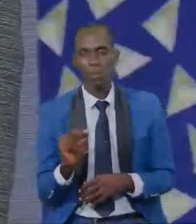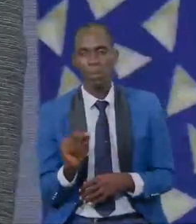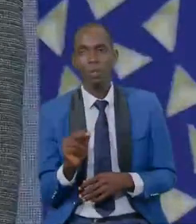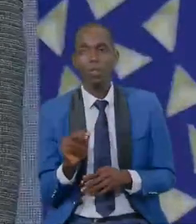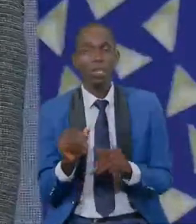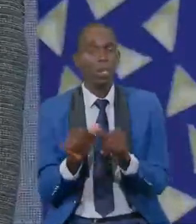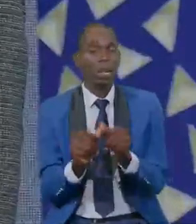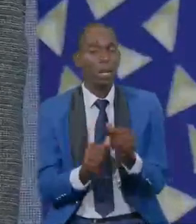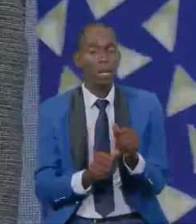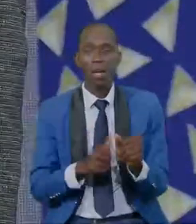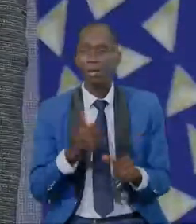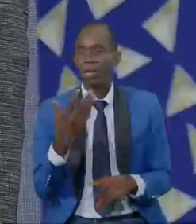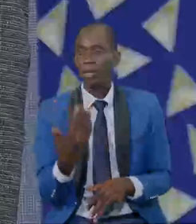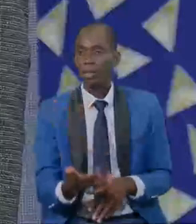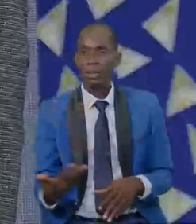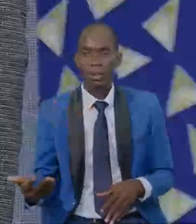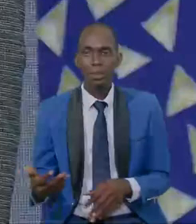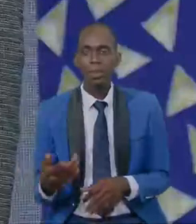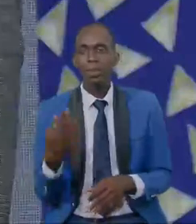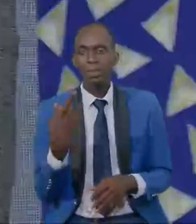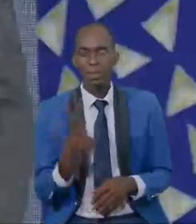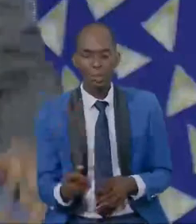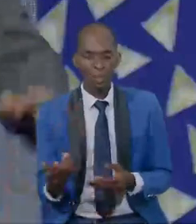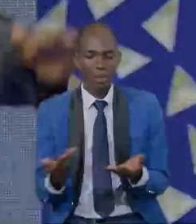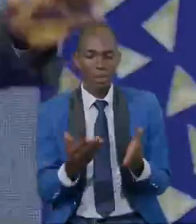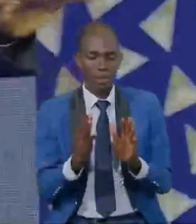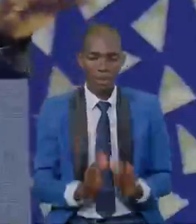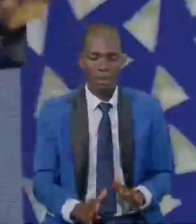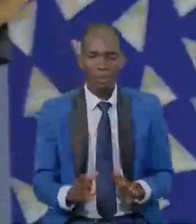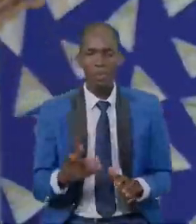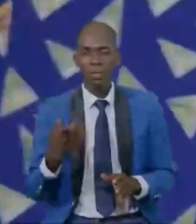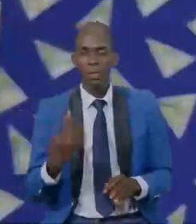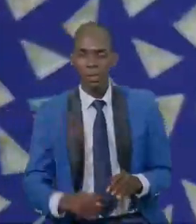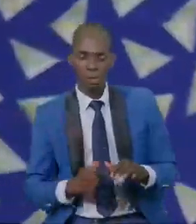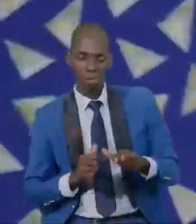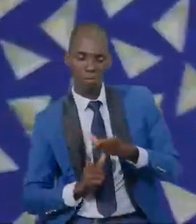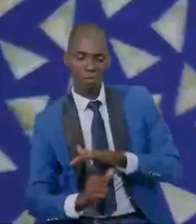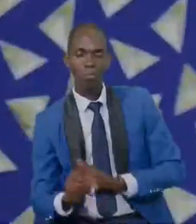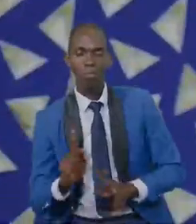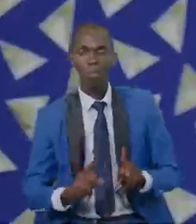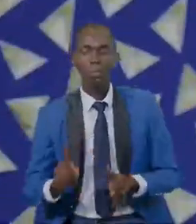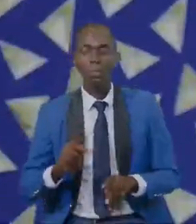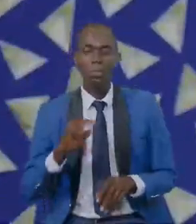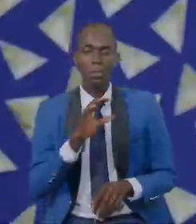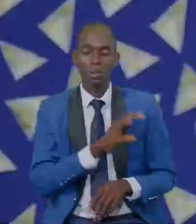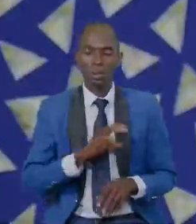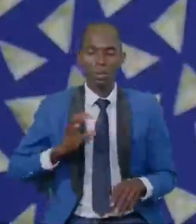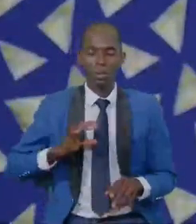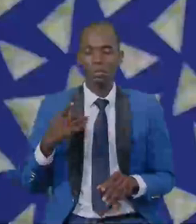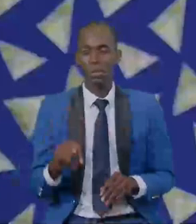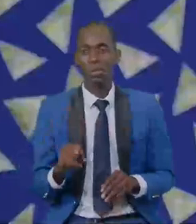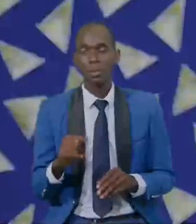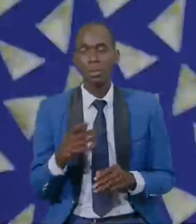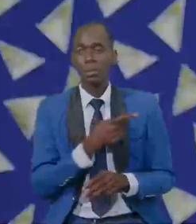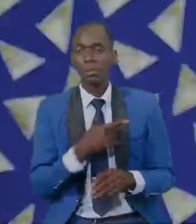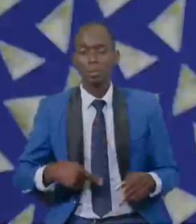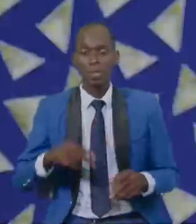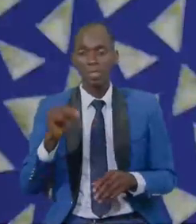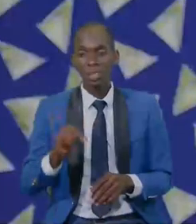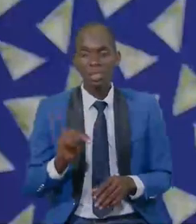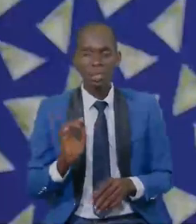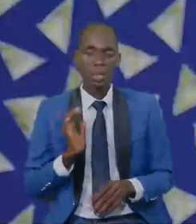rien. The subjects, the citizens of the kingdom, everything they need, our prince has